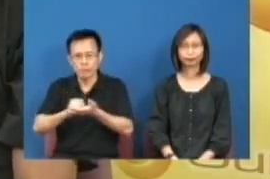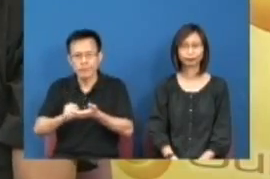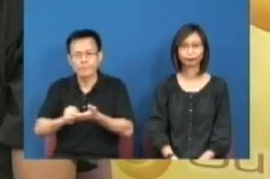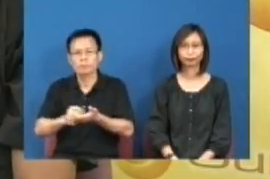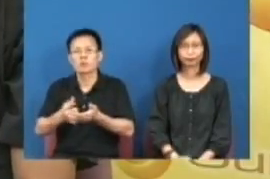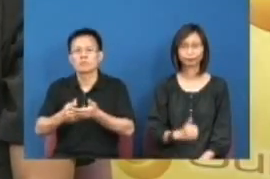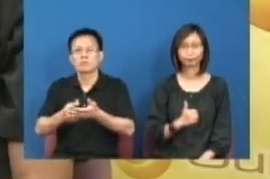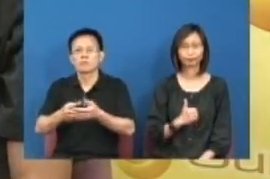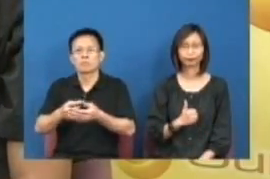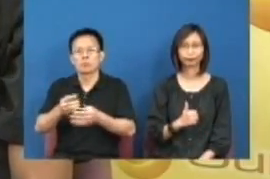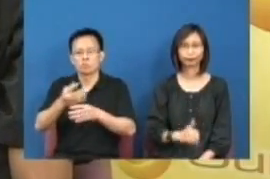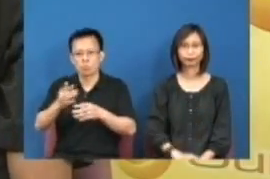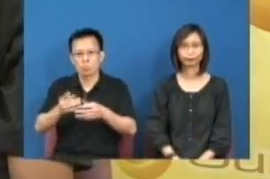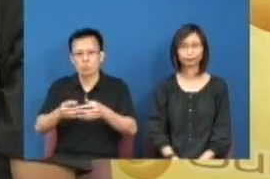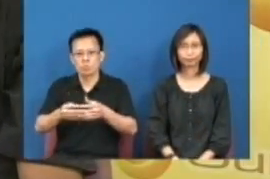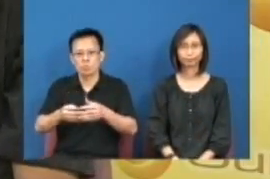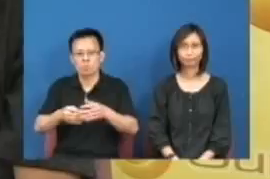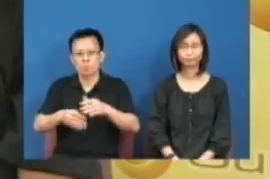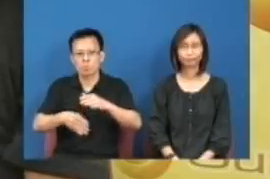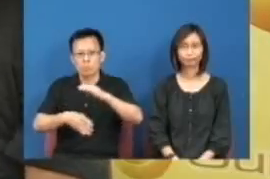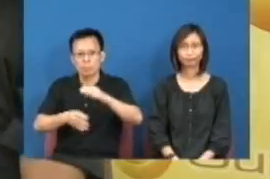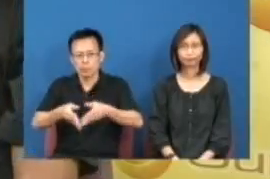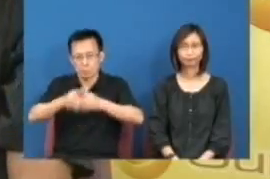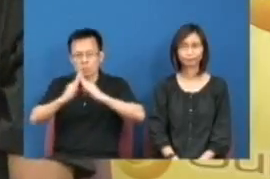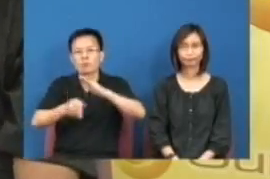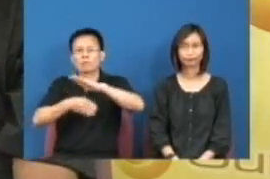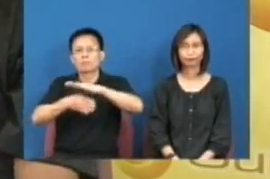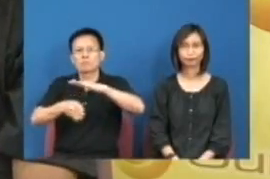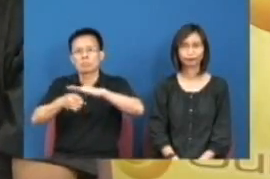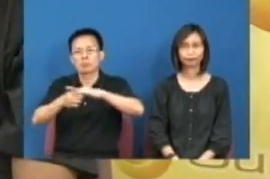聯辦，係咪？咁但係港澳辦因為係